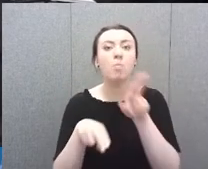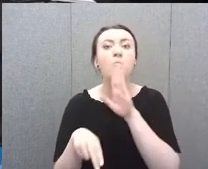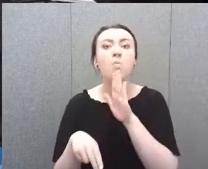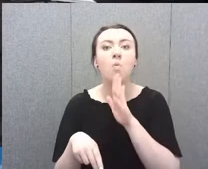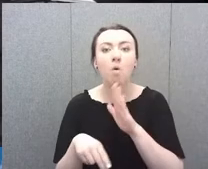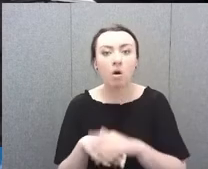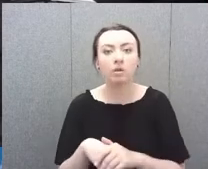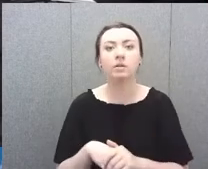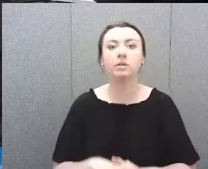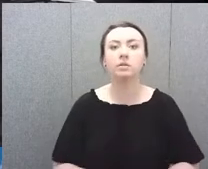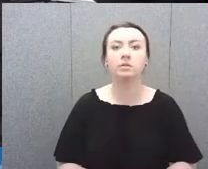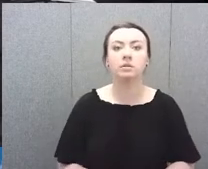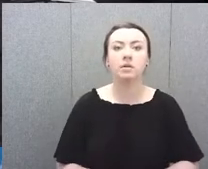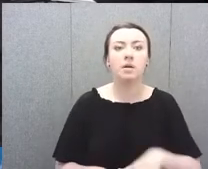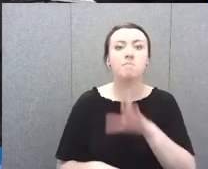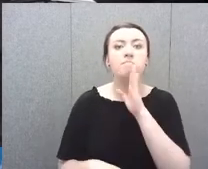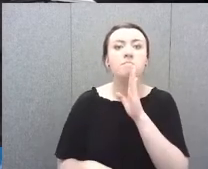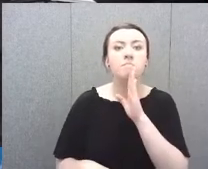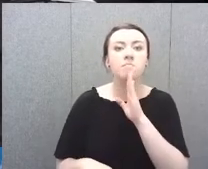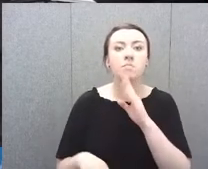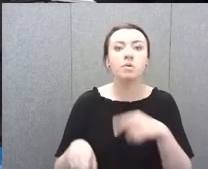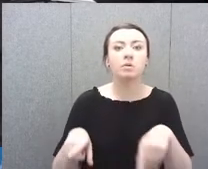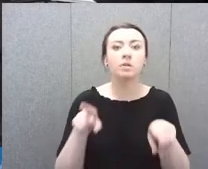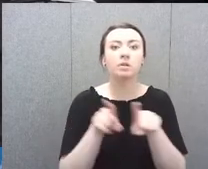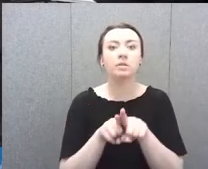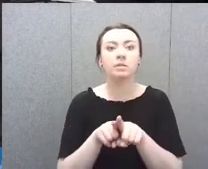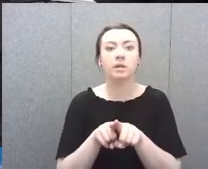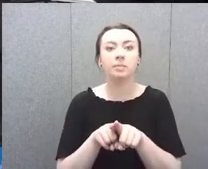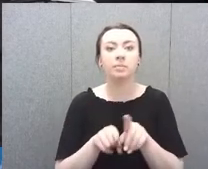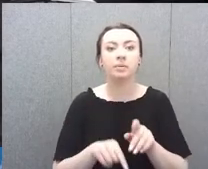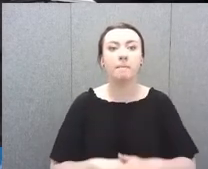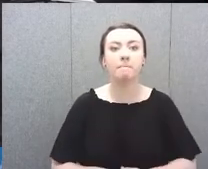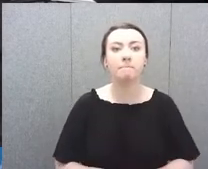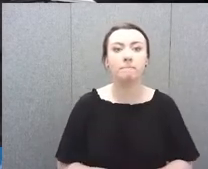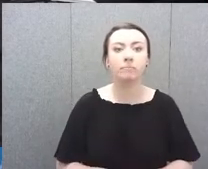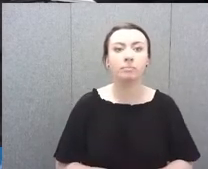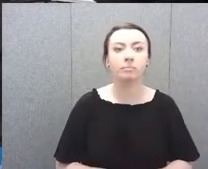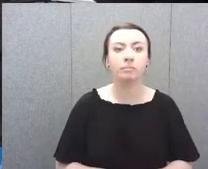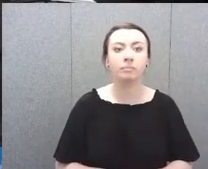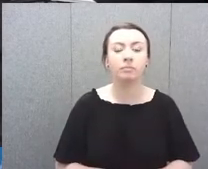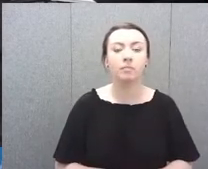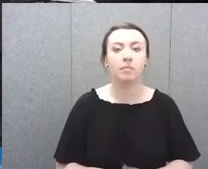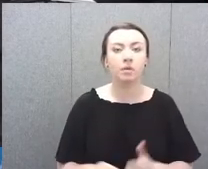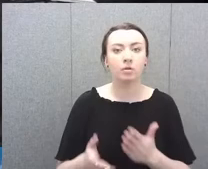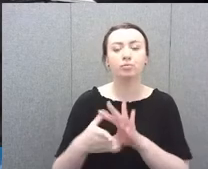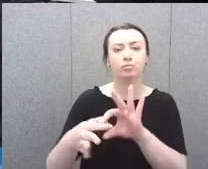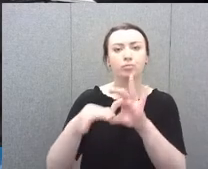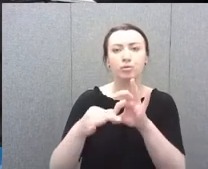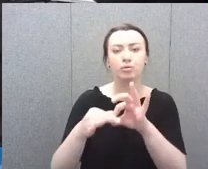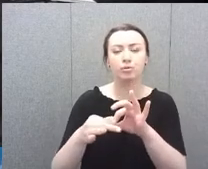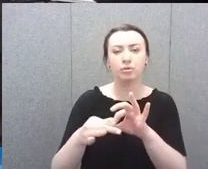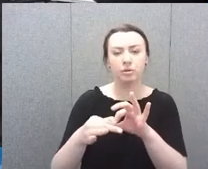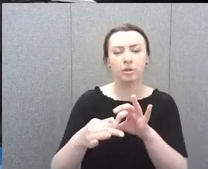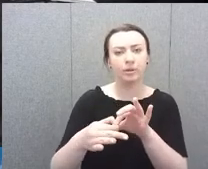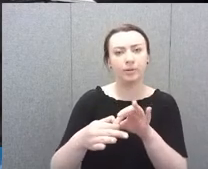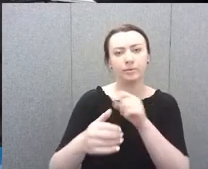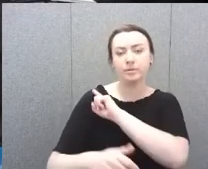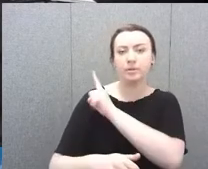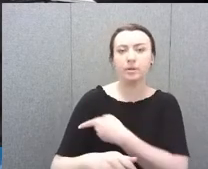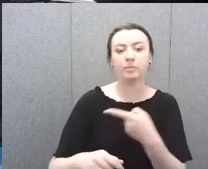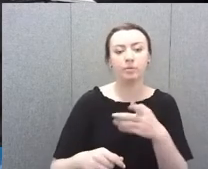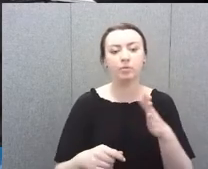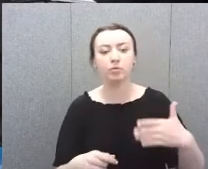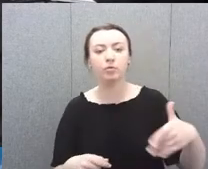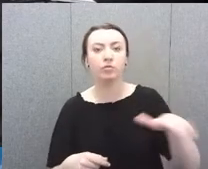устойчиво. Это также означает, что это связано с всеобъемлющим понятием безопасности. И в то же самое